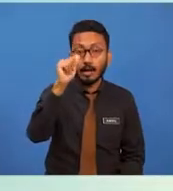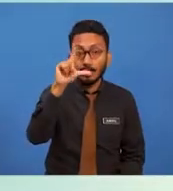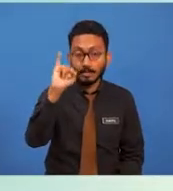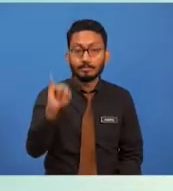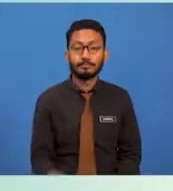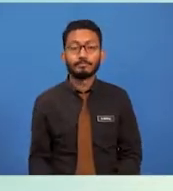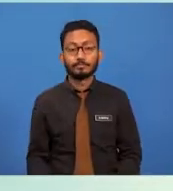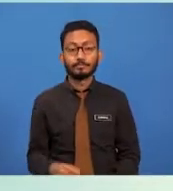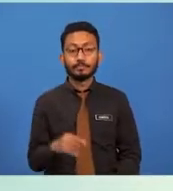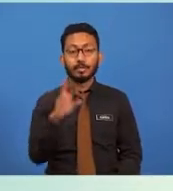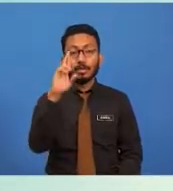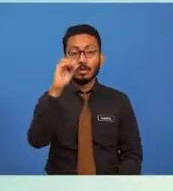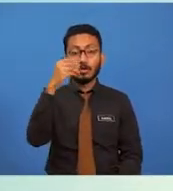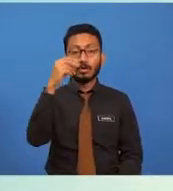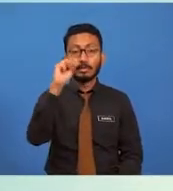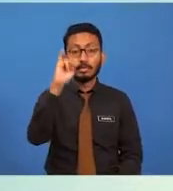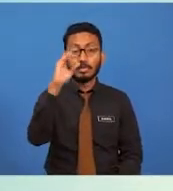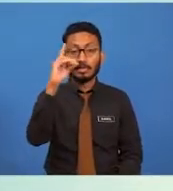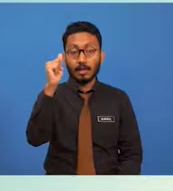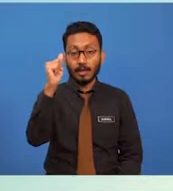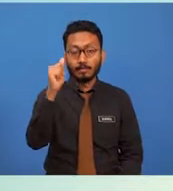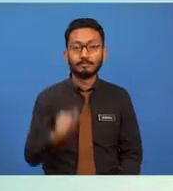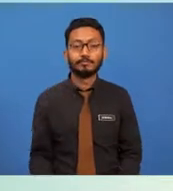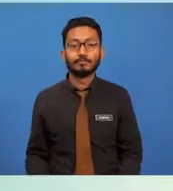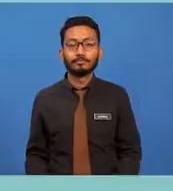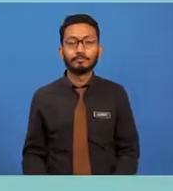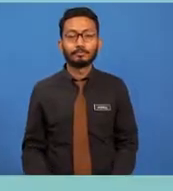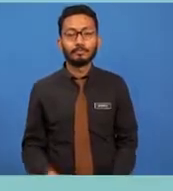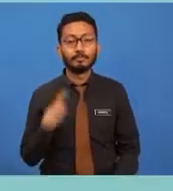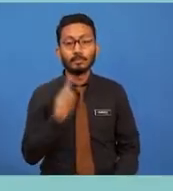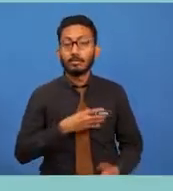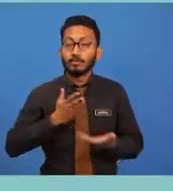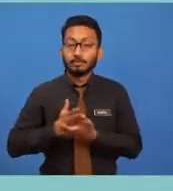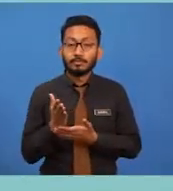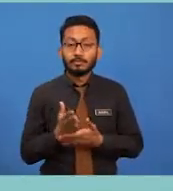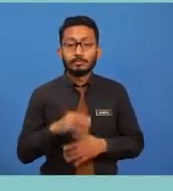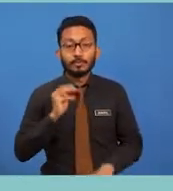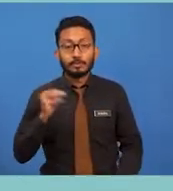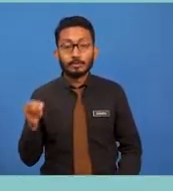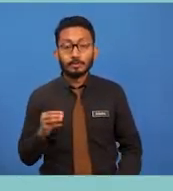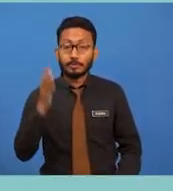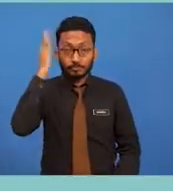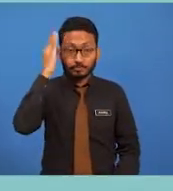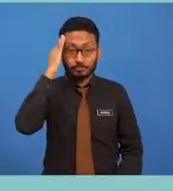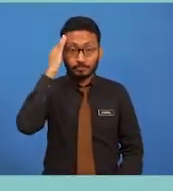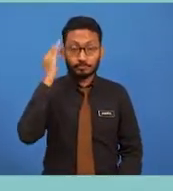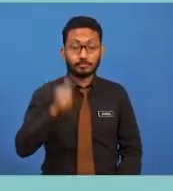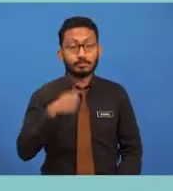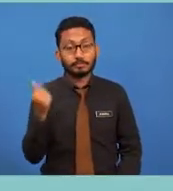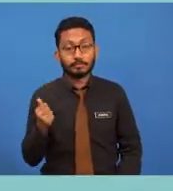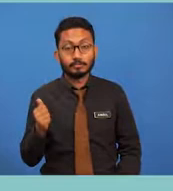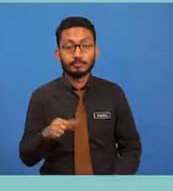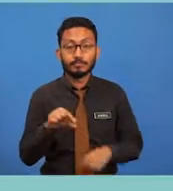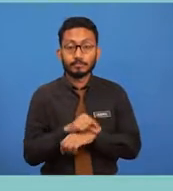Tahniah semua. Jom kita teruskan. Murid-murid, adakah anda tahu